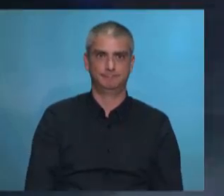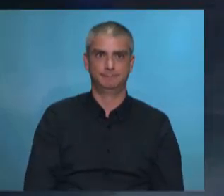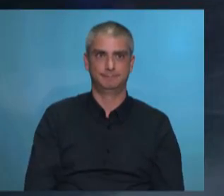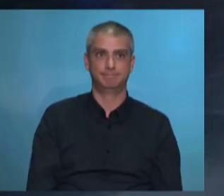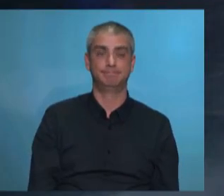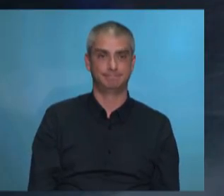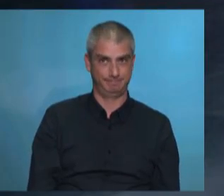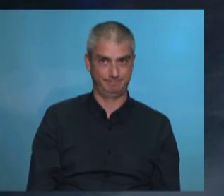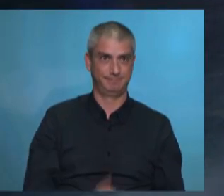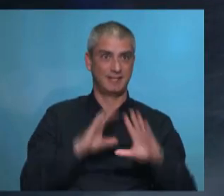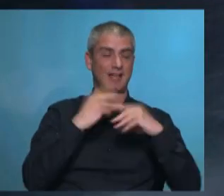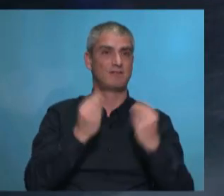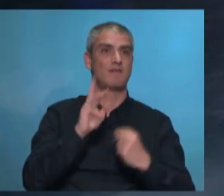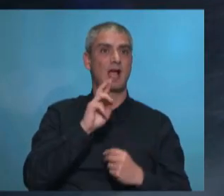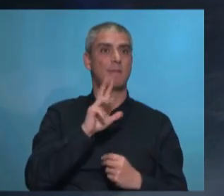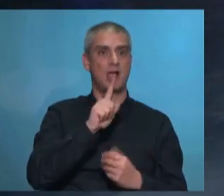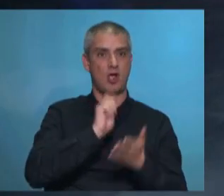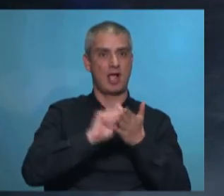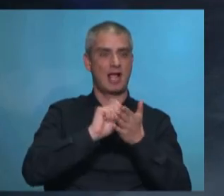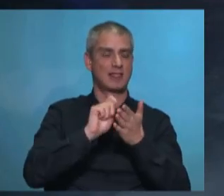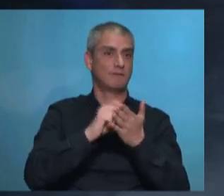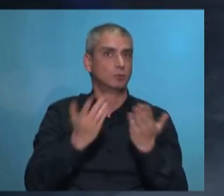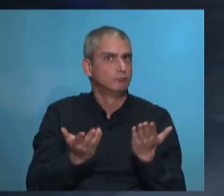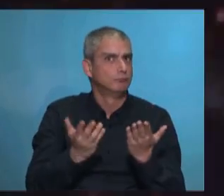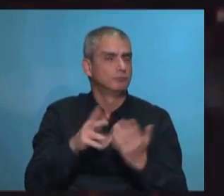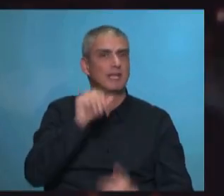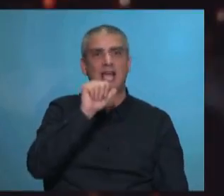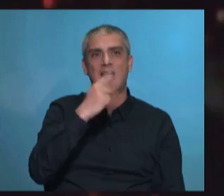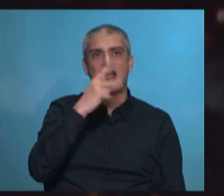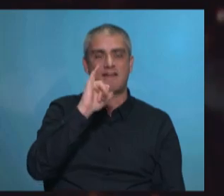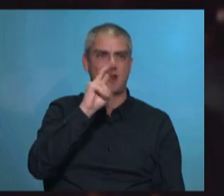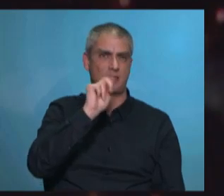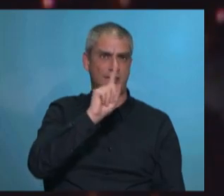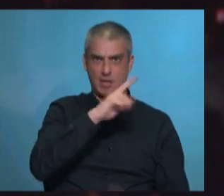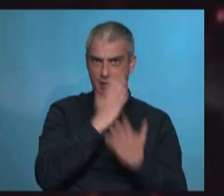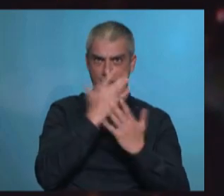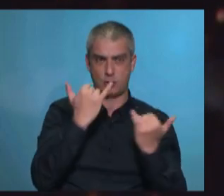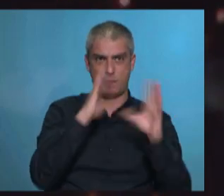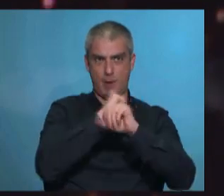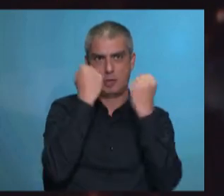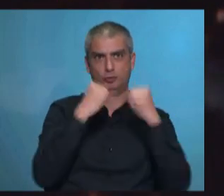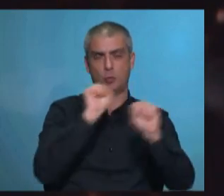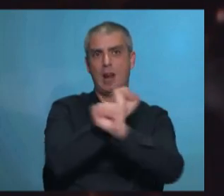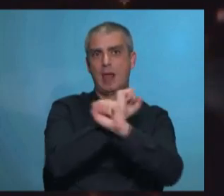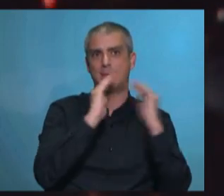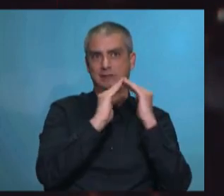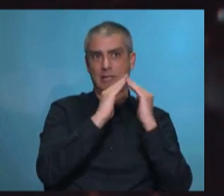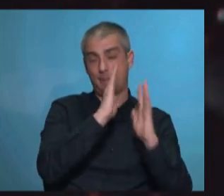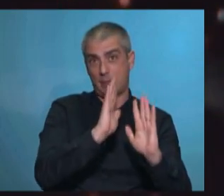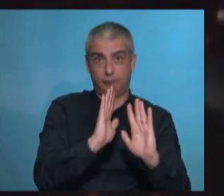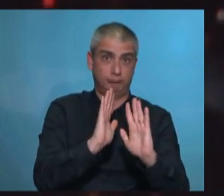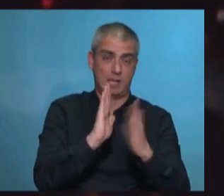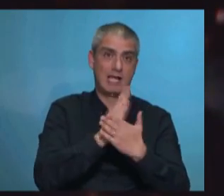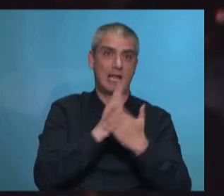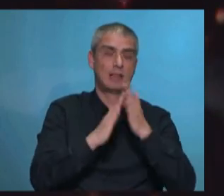ערב טוב, רום ליאור, תבנו. טוב, אפי נווה שוחרר הלילה למעצר בית, כך החליט בית